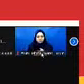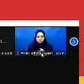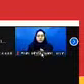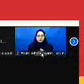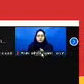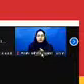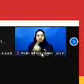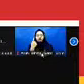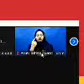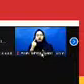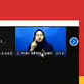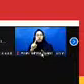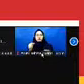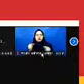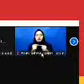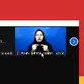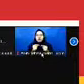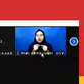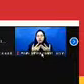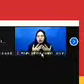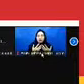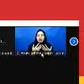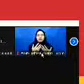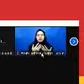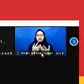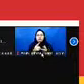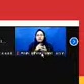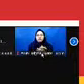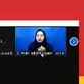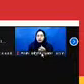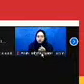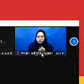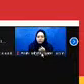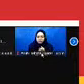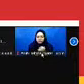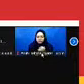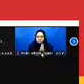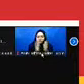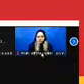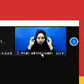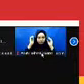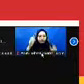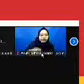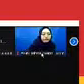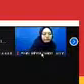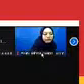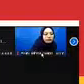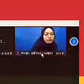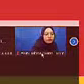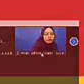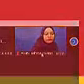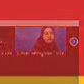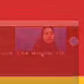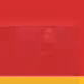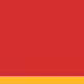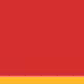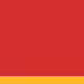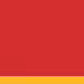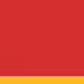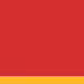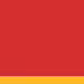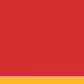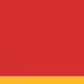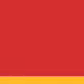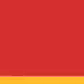mewujudkan kota ramah HAM atau daerah ramah HAM dan kalau selama ini ada dikotomi misalnya kalau